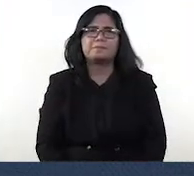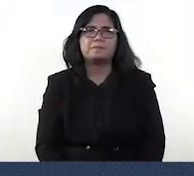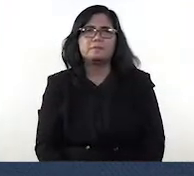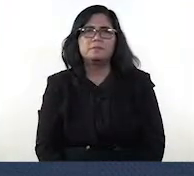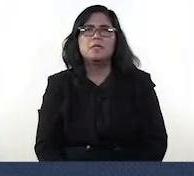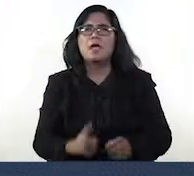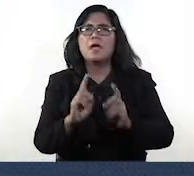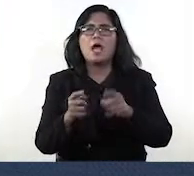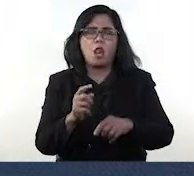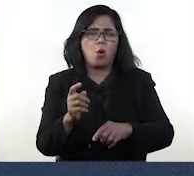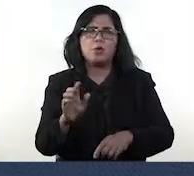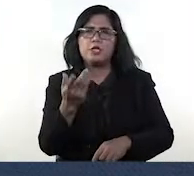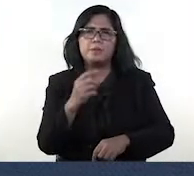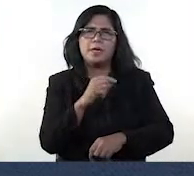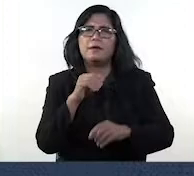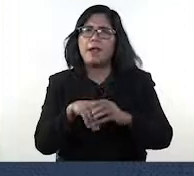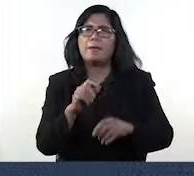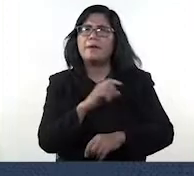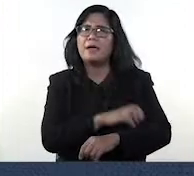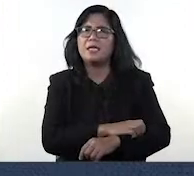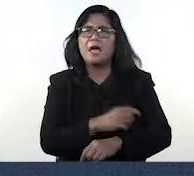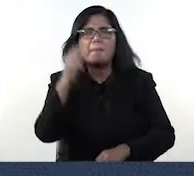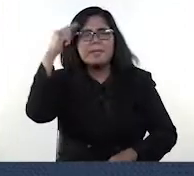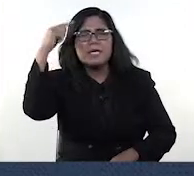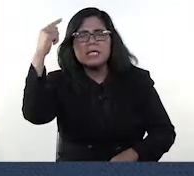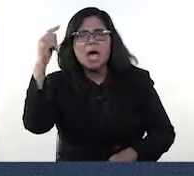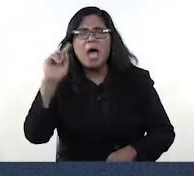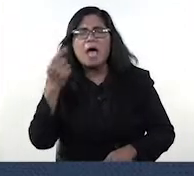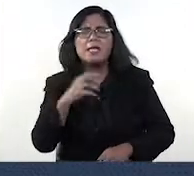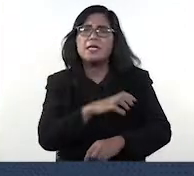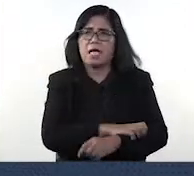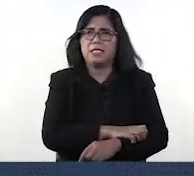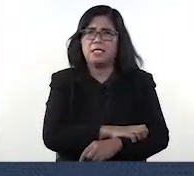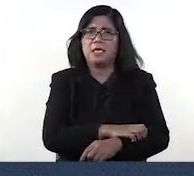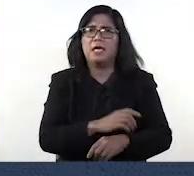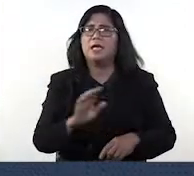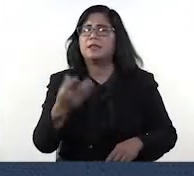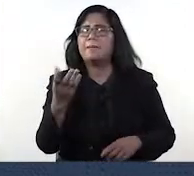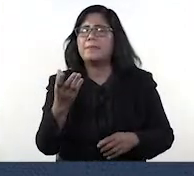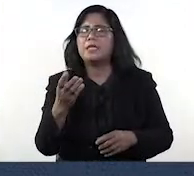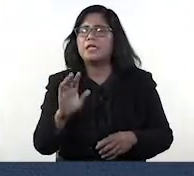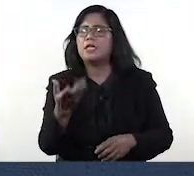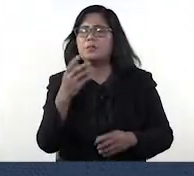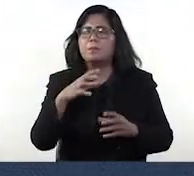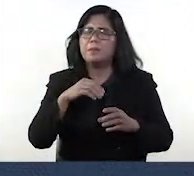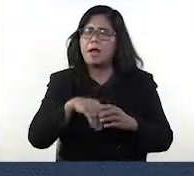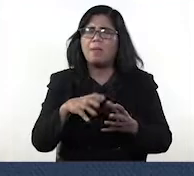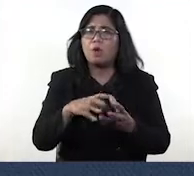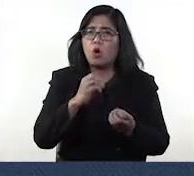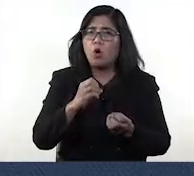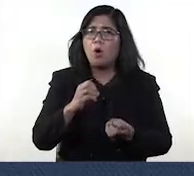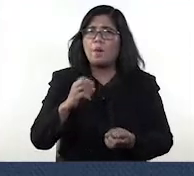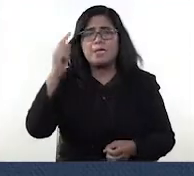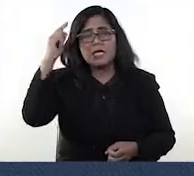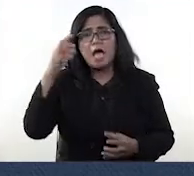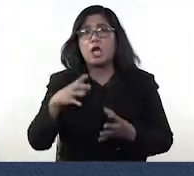Alkitab hanya memikirkan hal-hal yang dari daging Hai Freddie Mercury judul loro memikirkan hal-hal dan roh Kenapa Roh